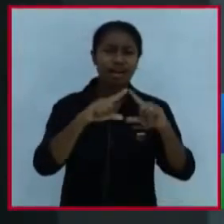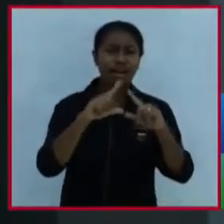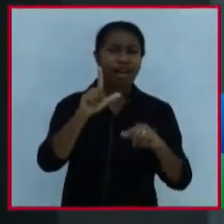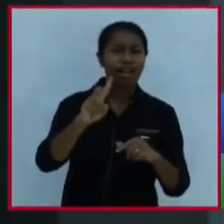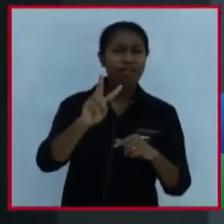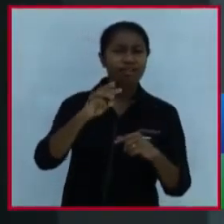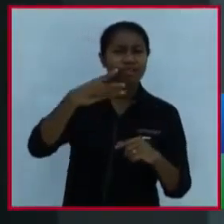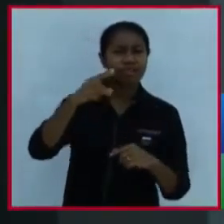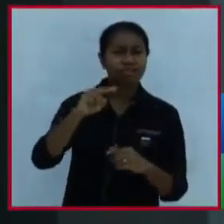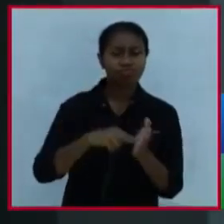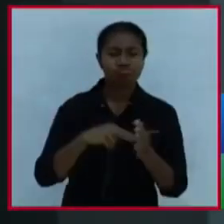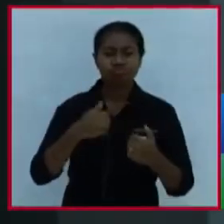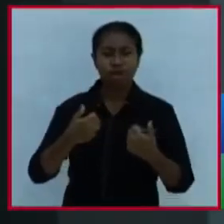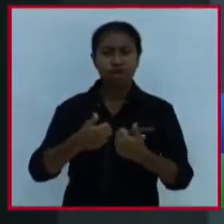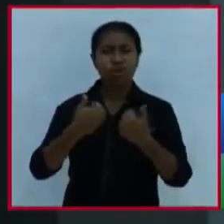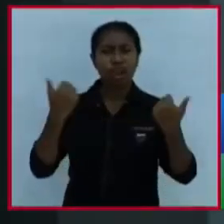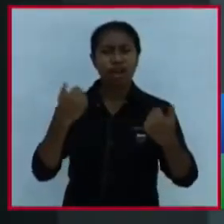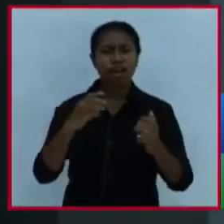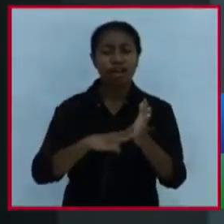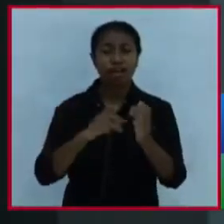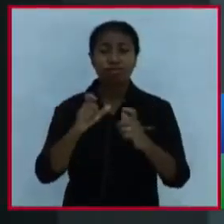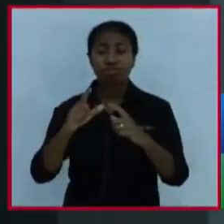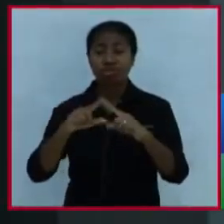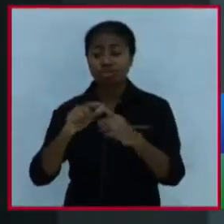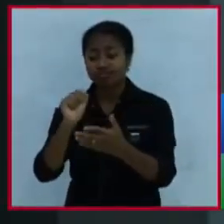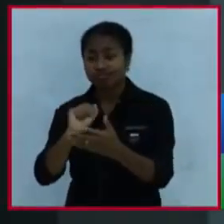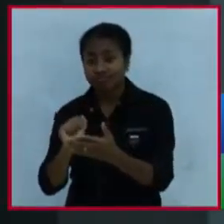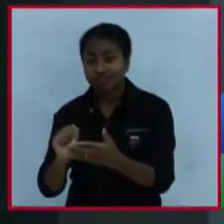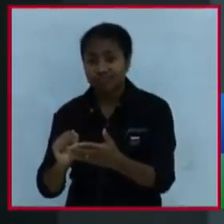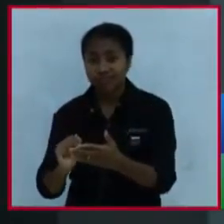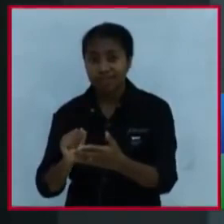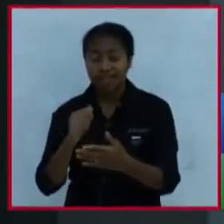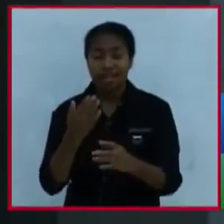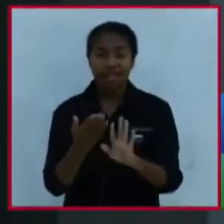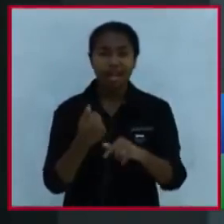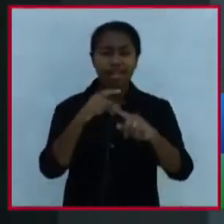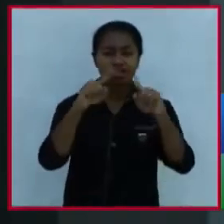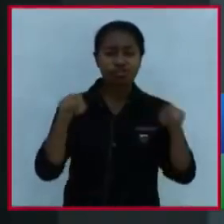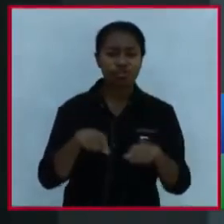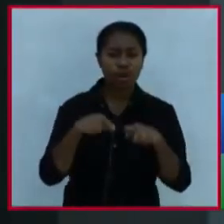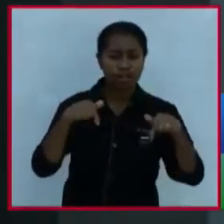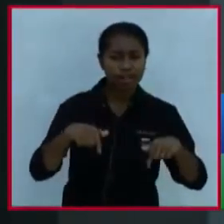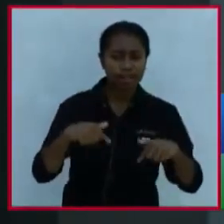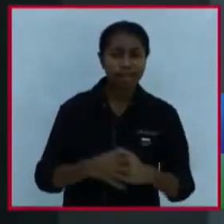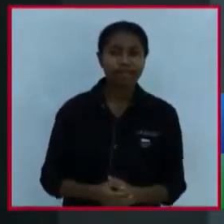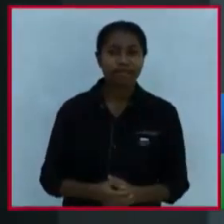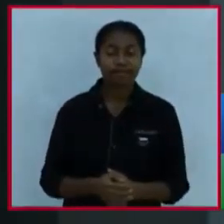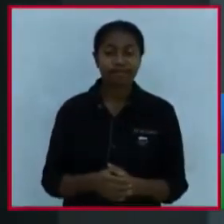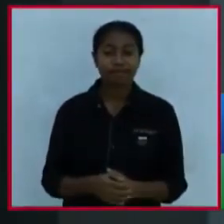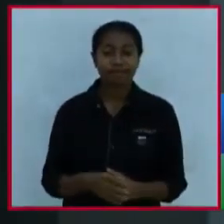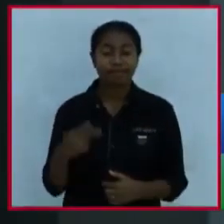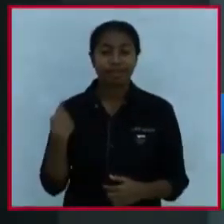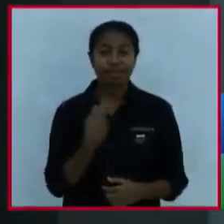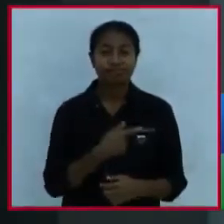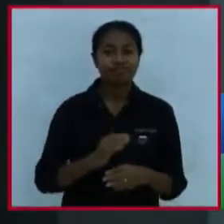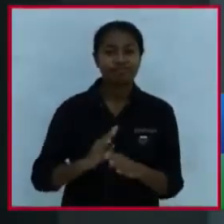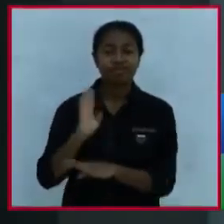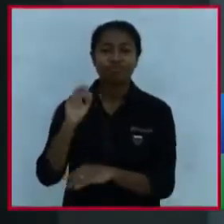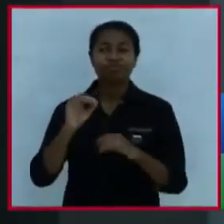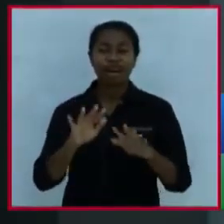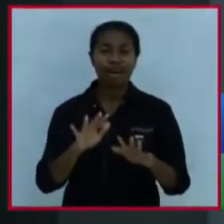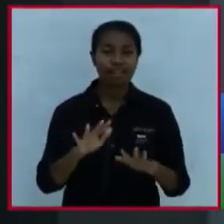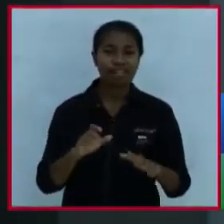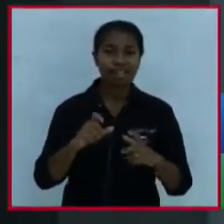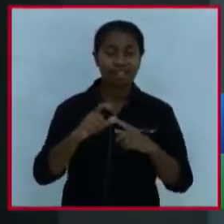juga menolak Musa itu sebagai penulis dari surat ini karena itu juga muncul banyak saran